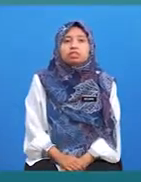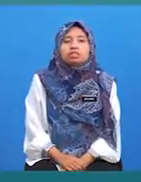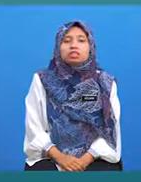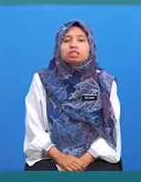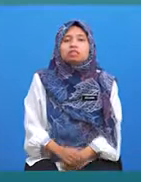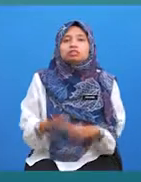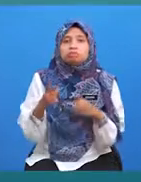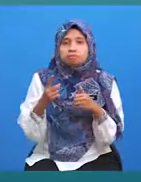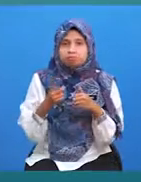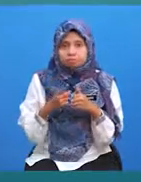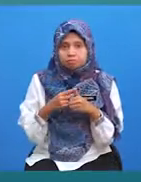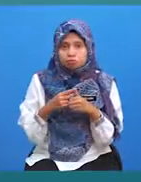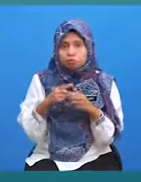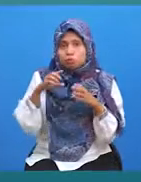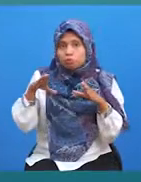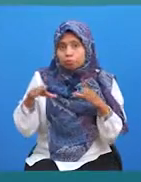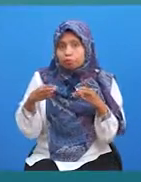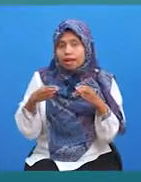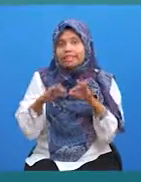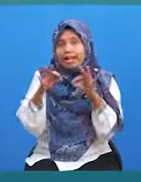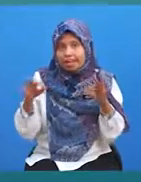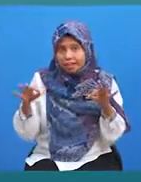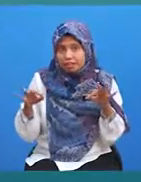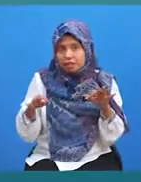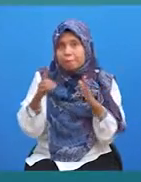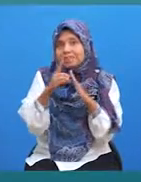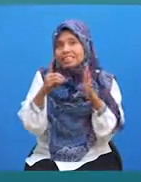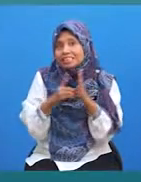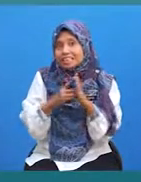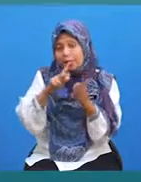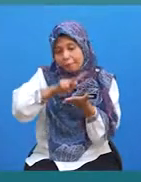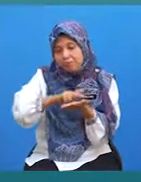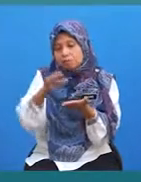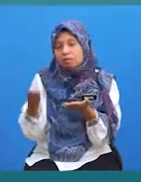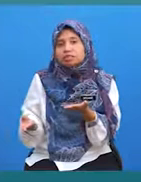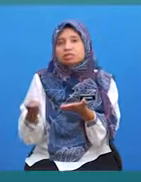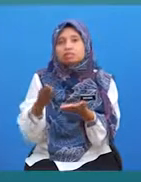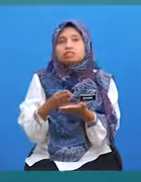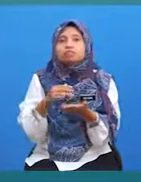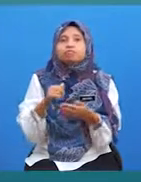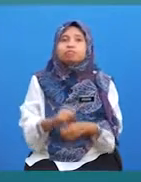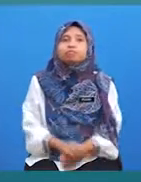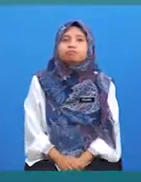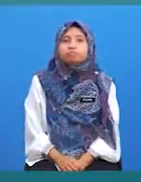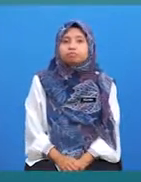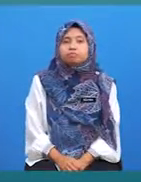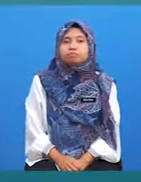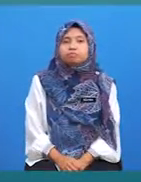Cikgu beri kamu masa untuk membina ayat berdasarkan peribahasa tersebut.